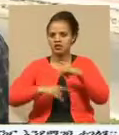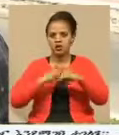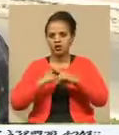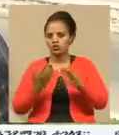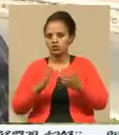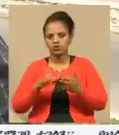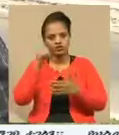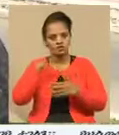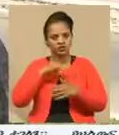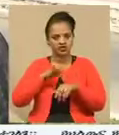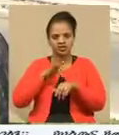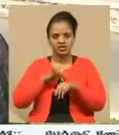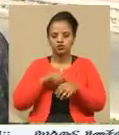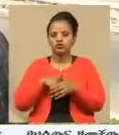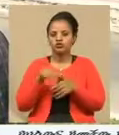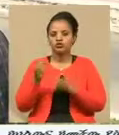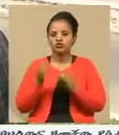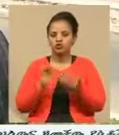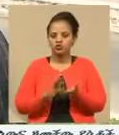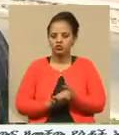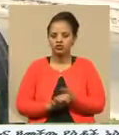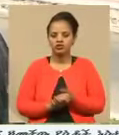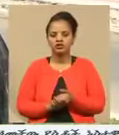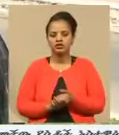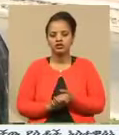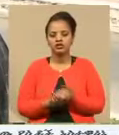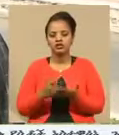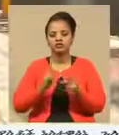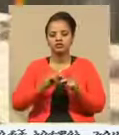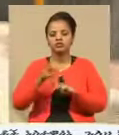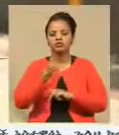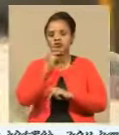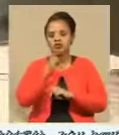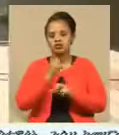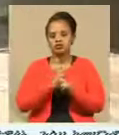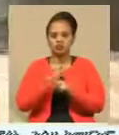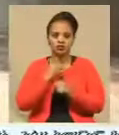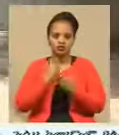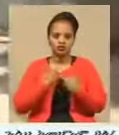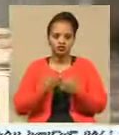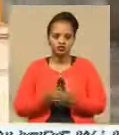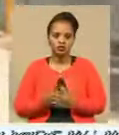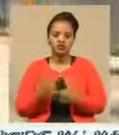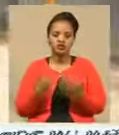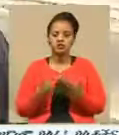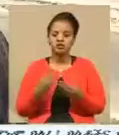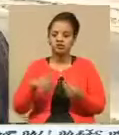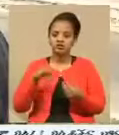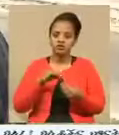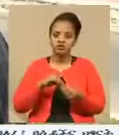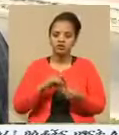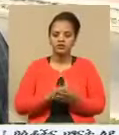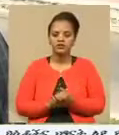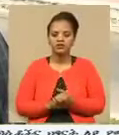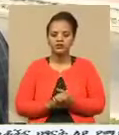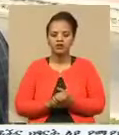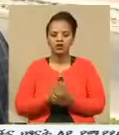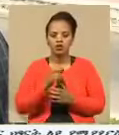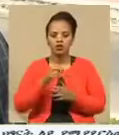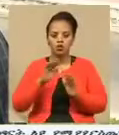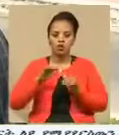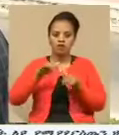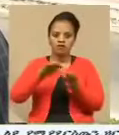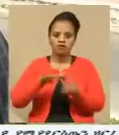እንዲሆን ሰው ከሰው ንክኪ ውጪ እንዲሆን የማድረግ ስራ እነዚህ በዚህ ፕሮጀክት በደንብ እየተሰሩ ነው ያሉት። ከዚህ በተጨማሪ ጎርፍ መሄጃ